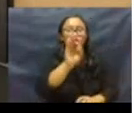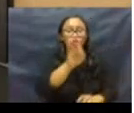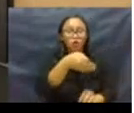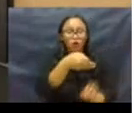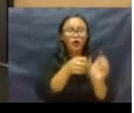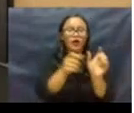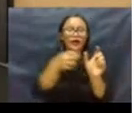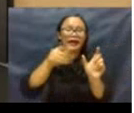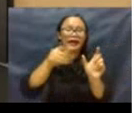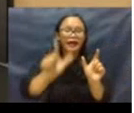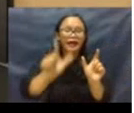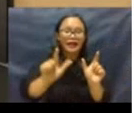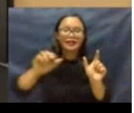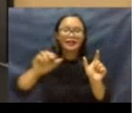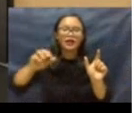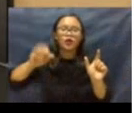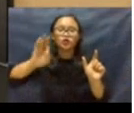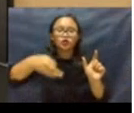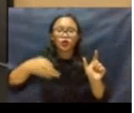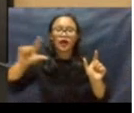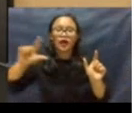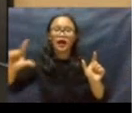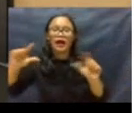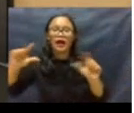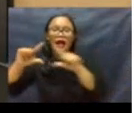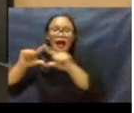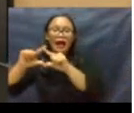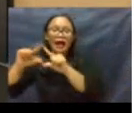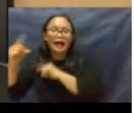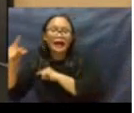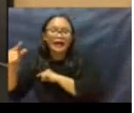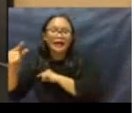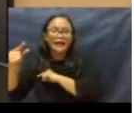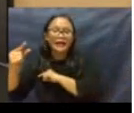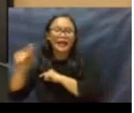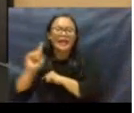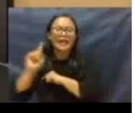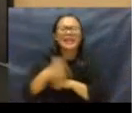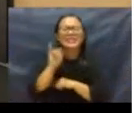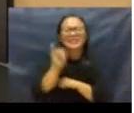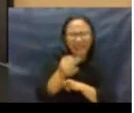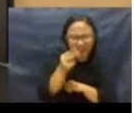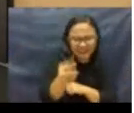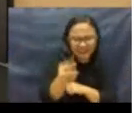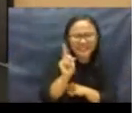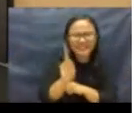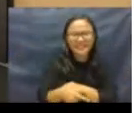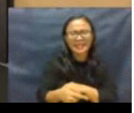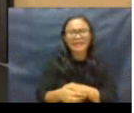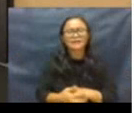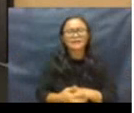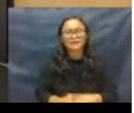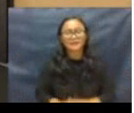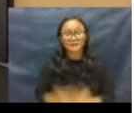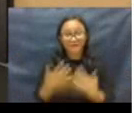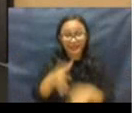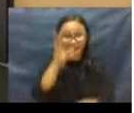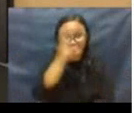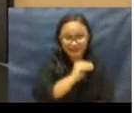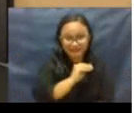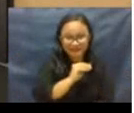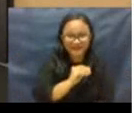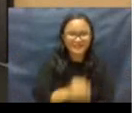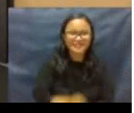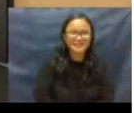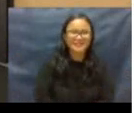kosong, AR. Jadi yang Bapak Ibu lihat di sini, mohon maaf nih saya koreksi ya. Jadi, nah, udah tahu ya Bapak Ibu ya, pantesan tadi belum ada yang